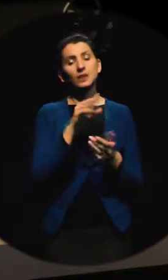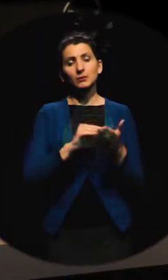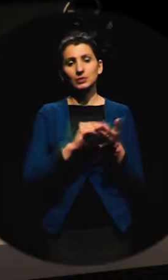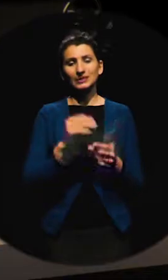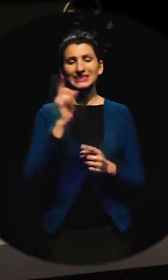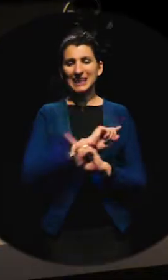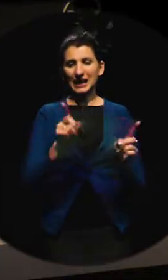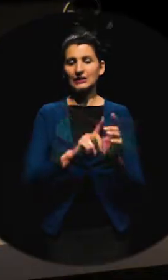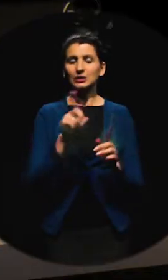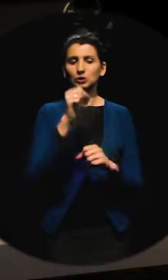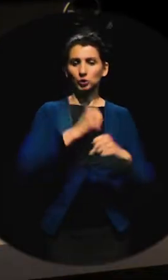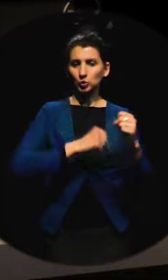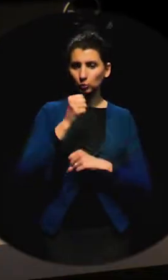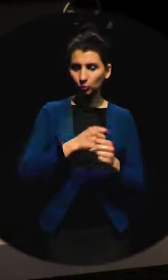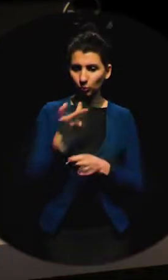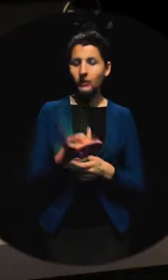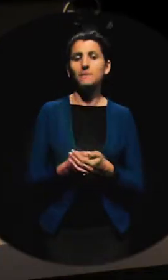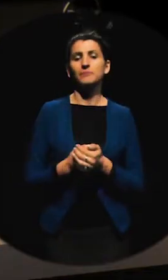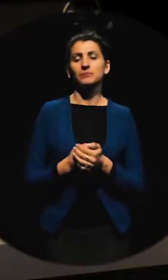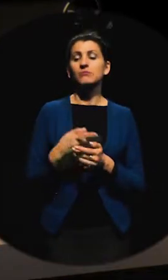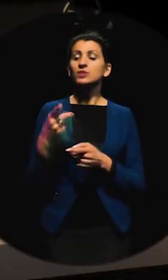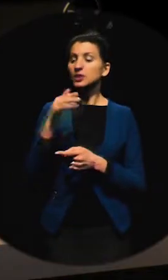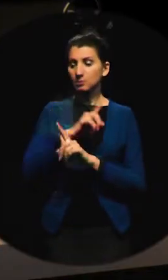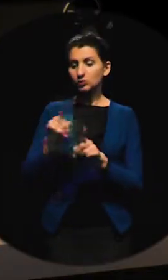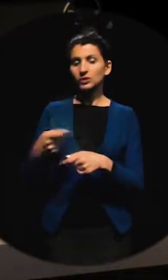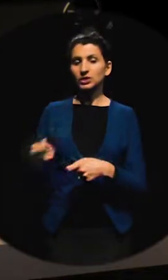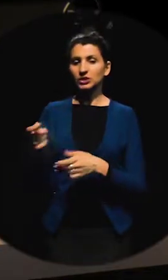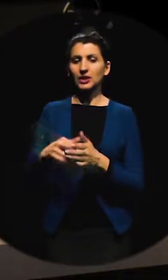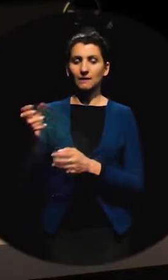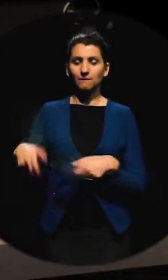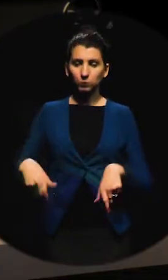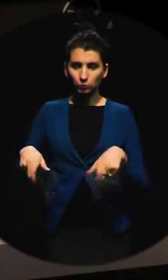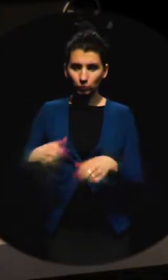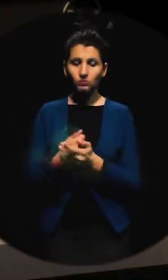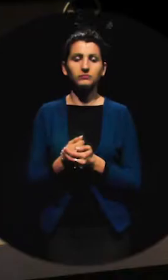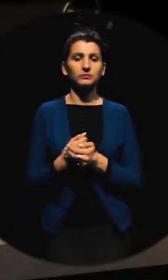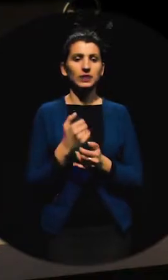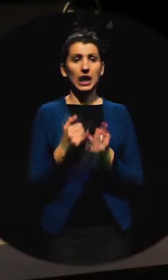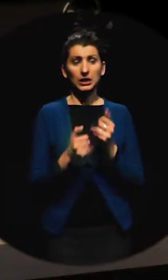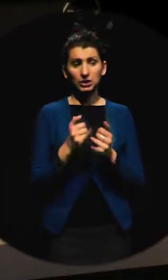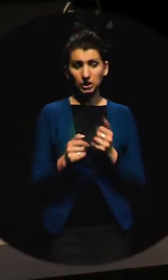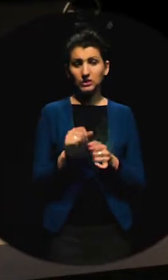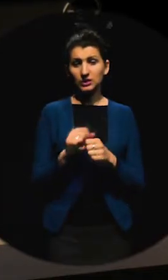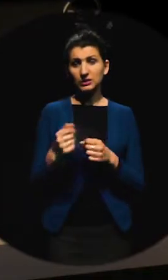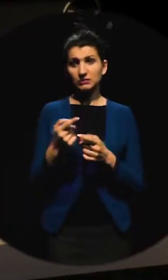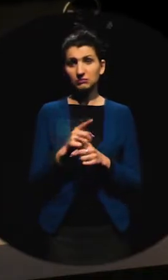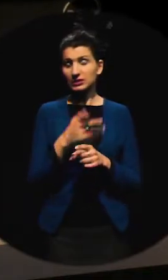pojazdu. Na początku czasowo, a jeśli podjęte kroki nie będą skuteczne, zastanowić się nad stałym zakazem.